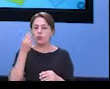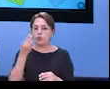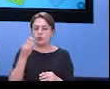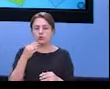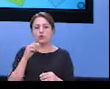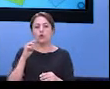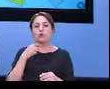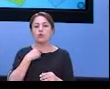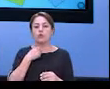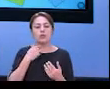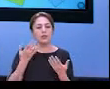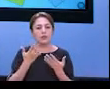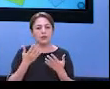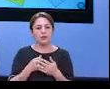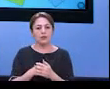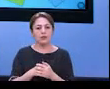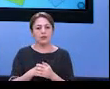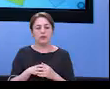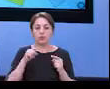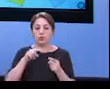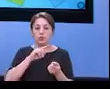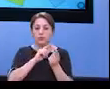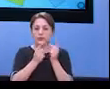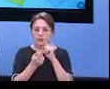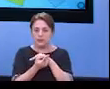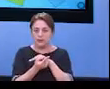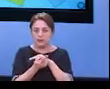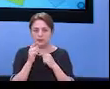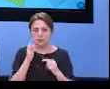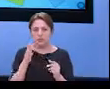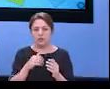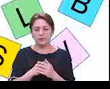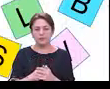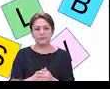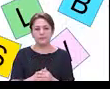tovushlarchi? Albatta, buning aksi.